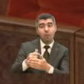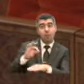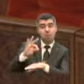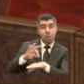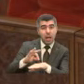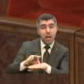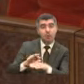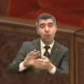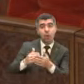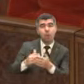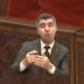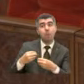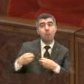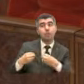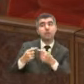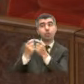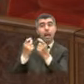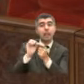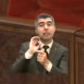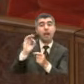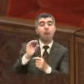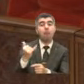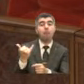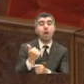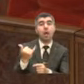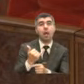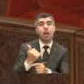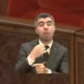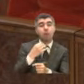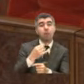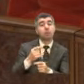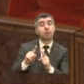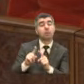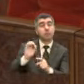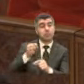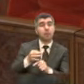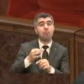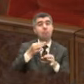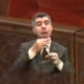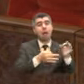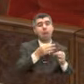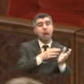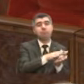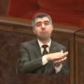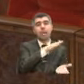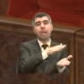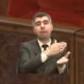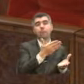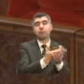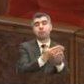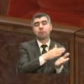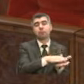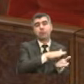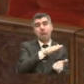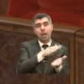يصرح الاجير، ولكن يمكن ان تصرح السلطات المحليه، وهذا واقع معمول به في المحاكم ديالنا الى حدود اللحظه، وبالتالي ما كاين حتى اشكال على هذا المستوى. هذا كاين